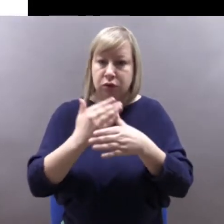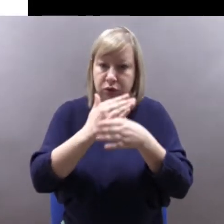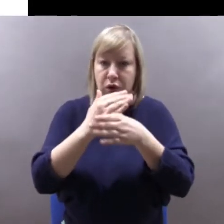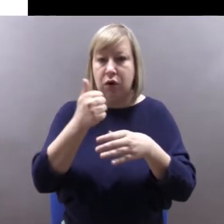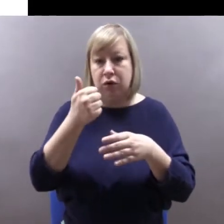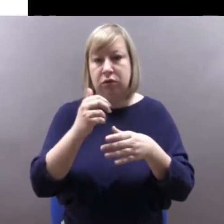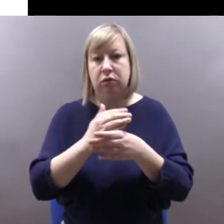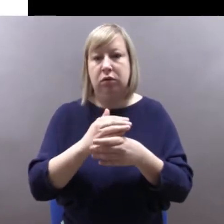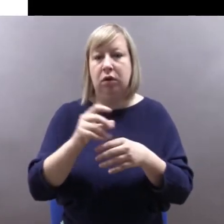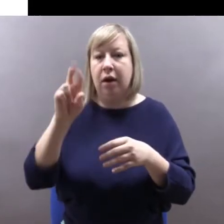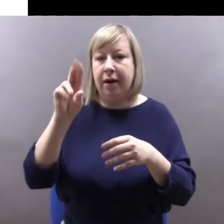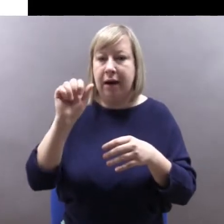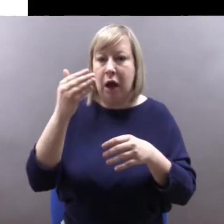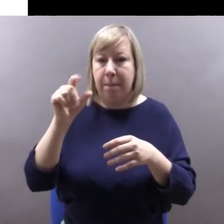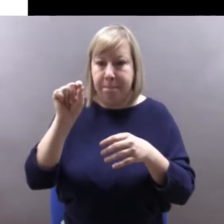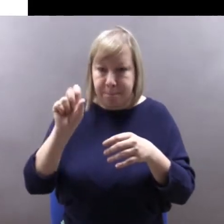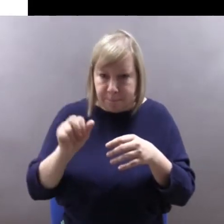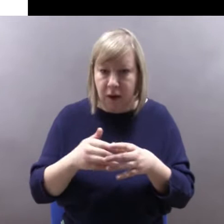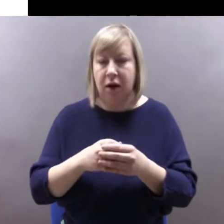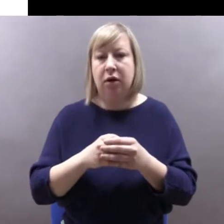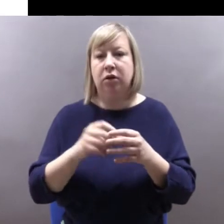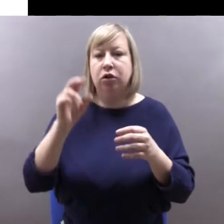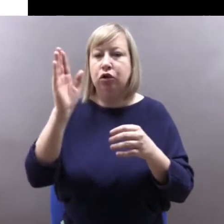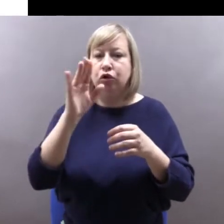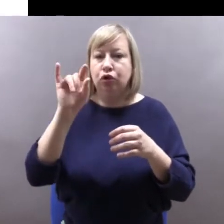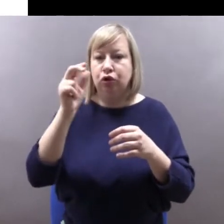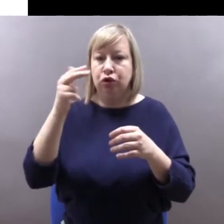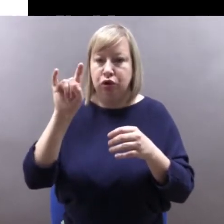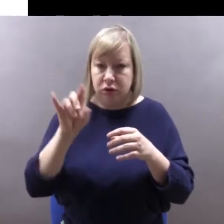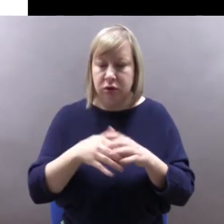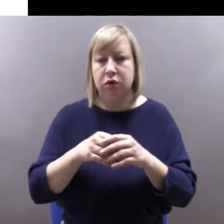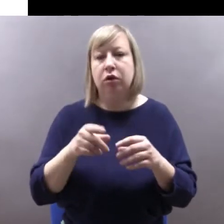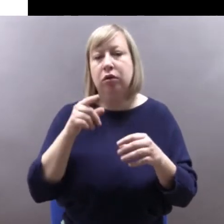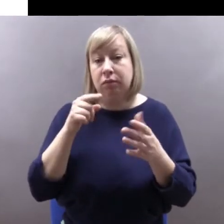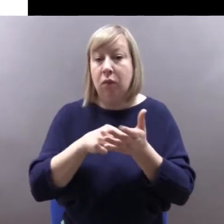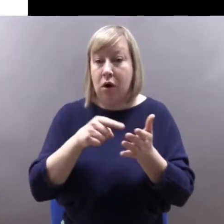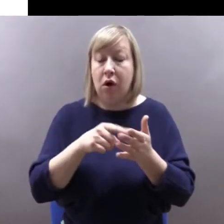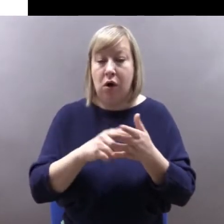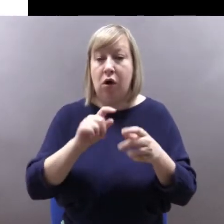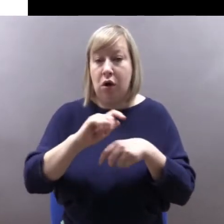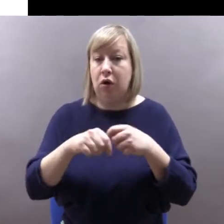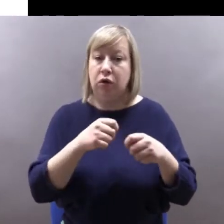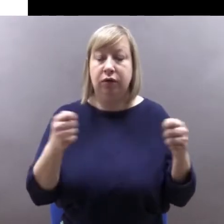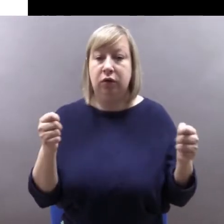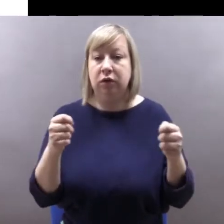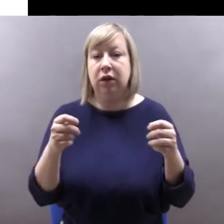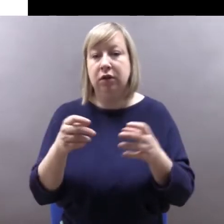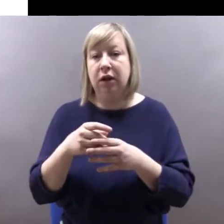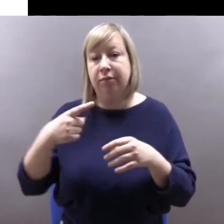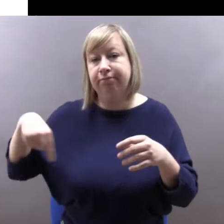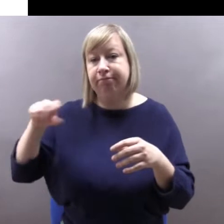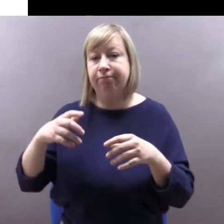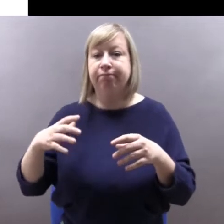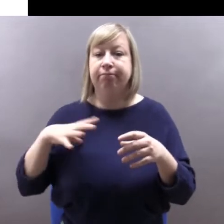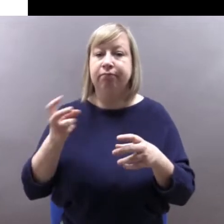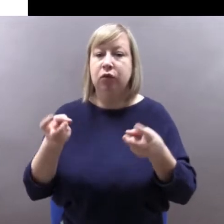wdrożyliśmy po to, żeby jak najlepiej udostępnić tą przestrzeń. Nie jest idealnie, jeszcze przed nami wiele, wiele